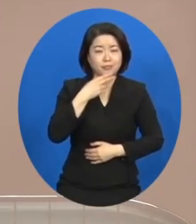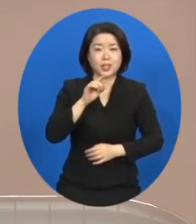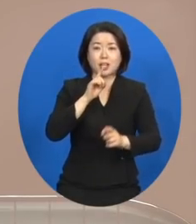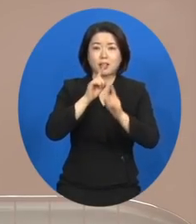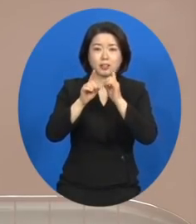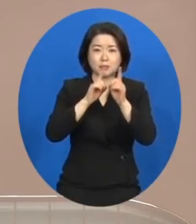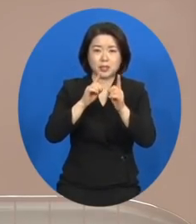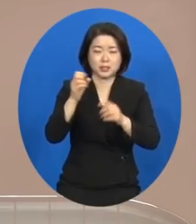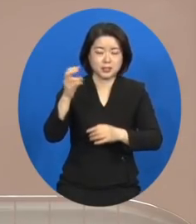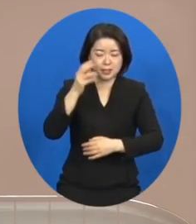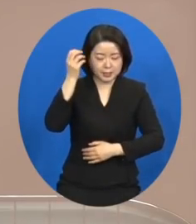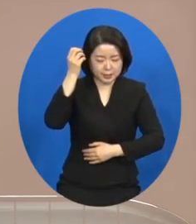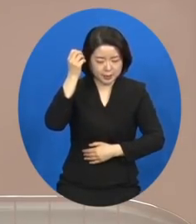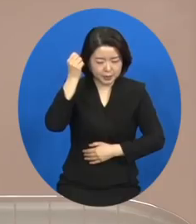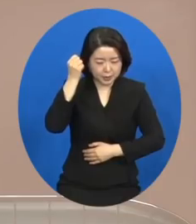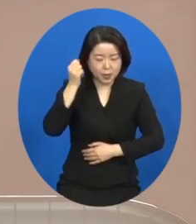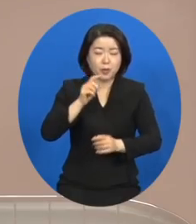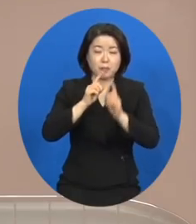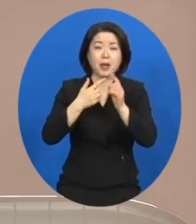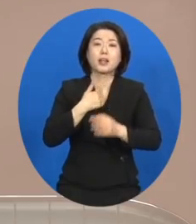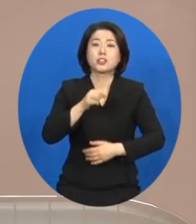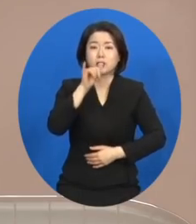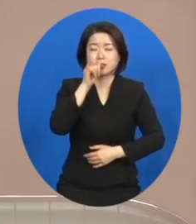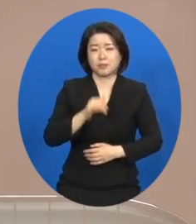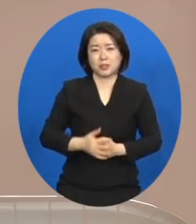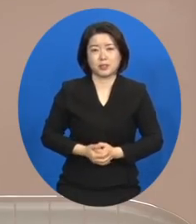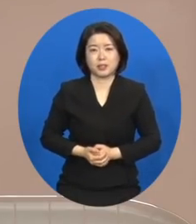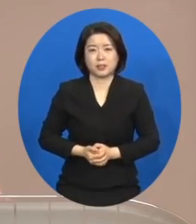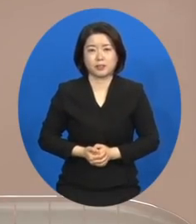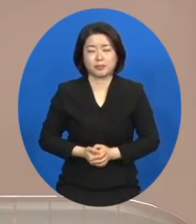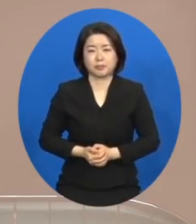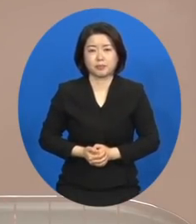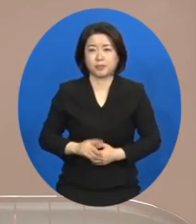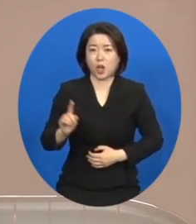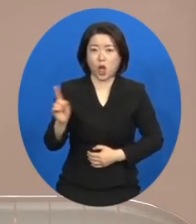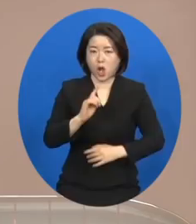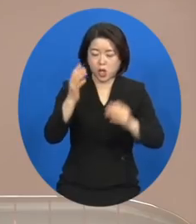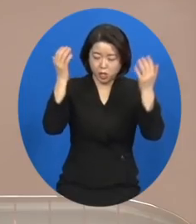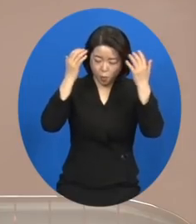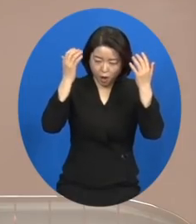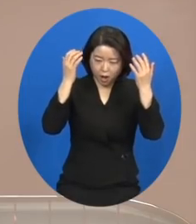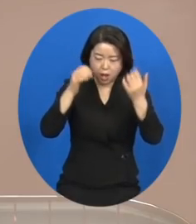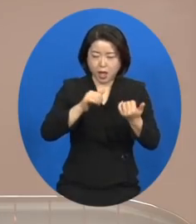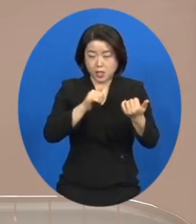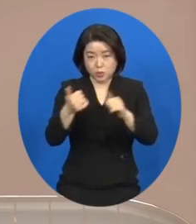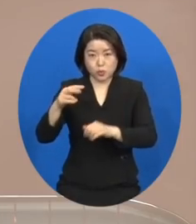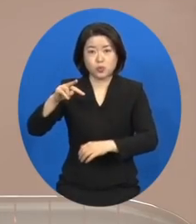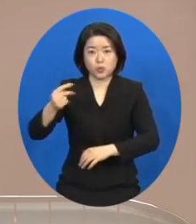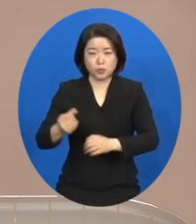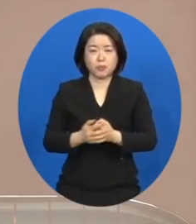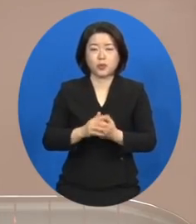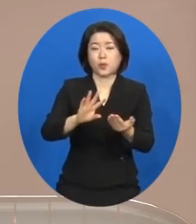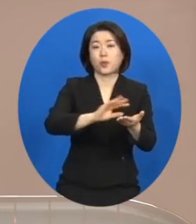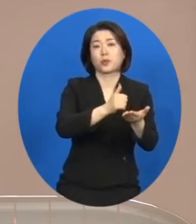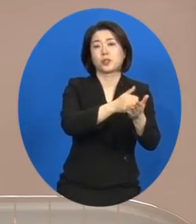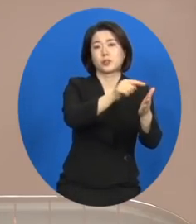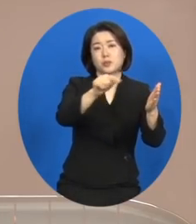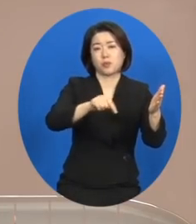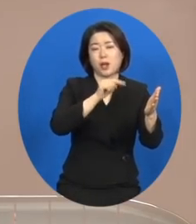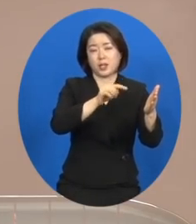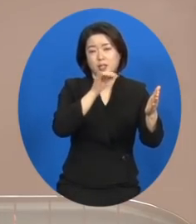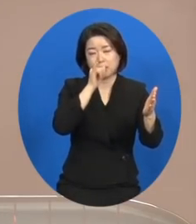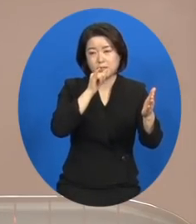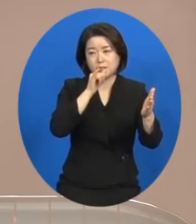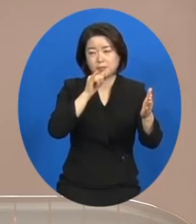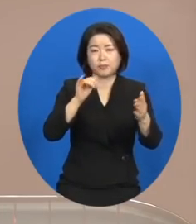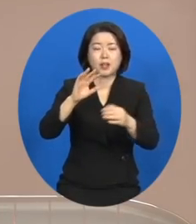다시 말씀을 하신 적이 있습니다. 여러분, 그 어떤 환난도 심지어 죽음도 그리스도 안에 있는 하나님의